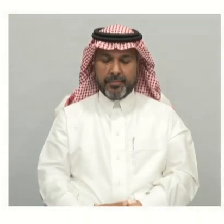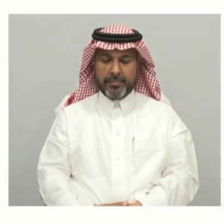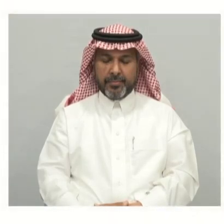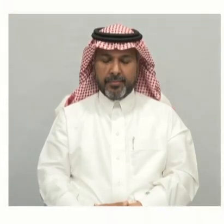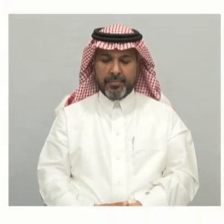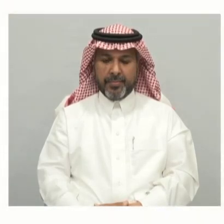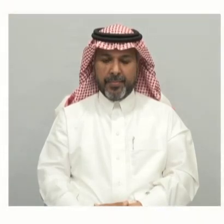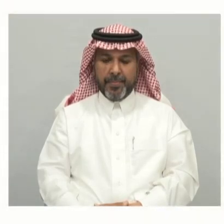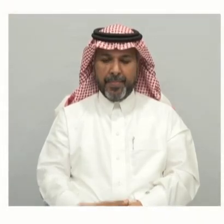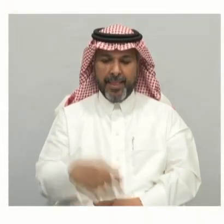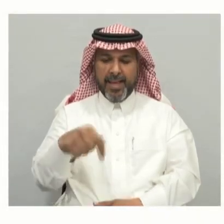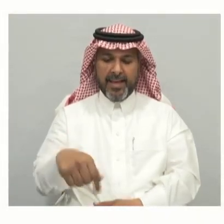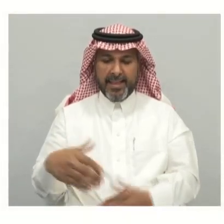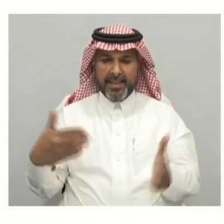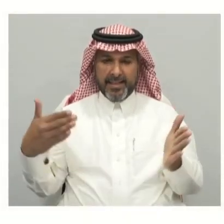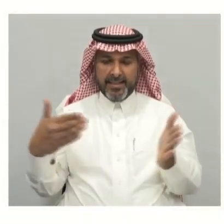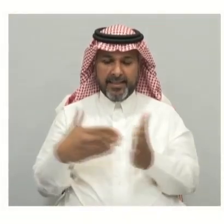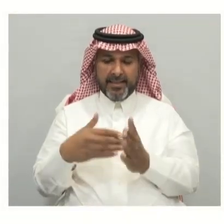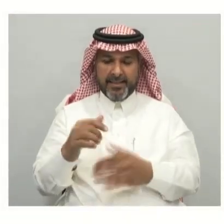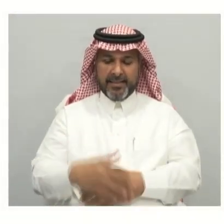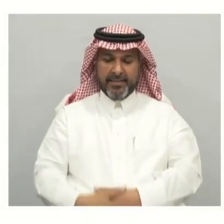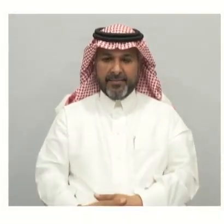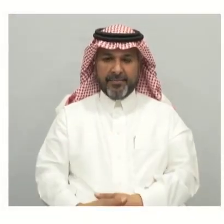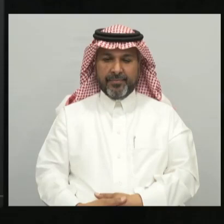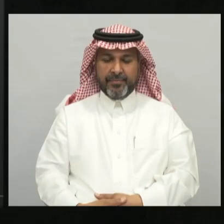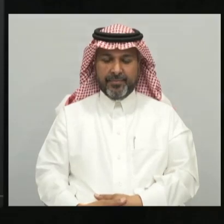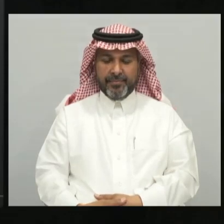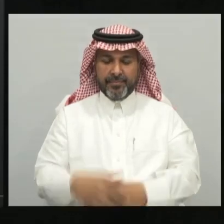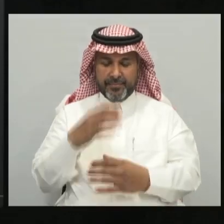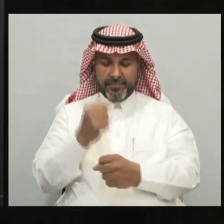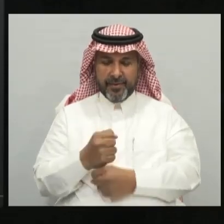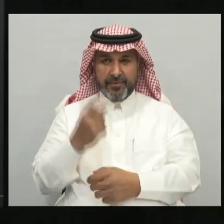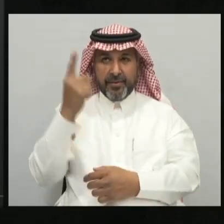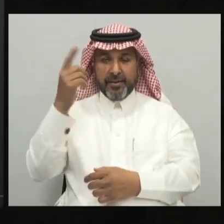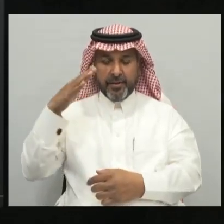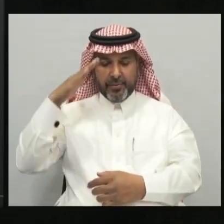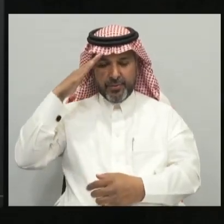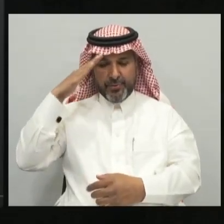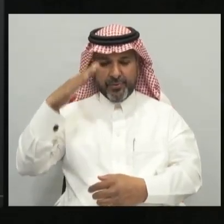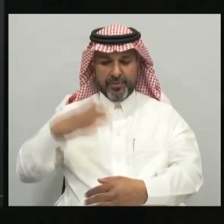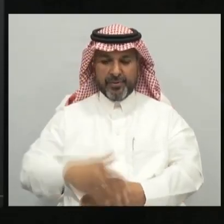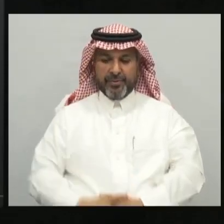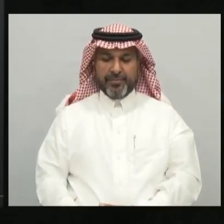الى هنا يا احبتي نكون قد انهينا درسنا لهذا اليوم دمتم بحفظ الله ورعايته